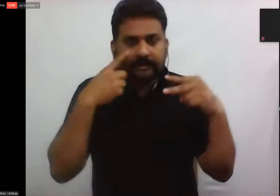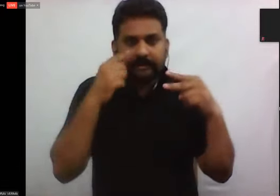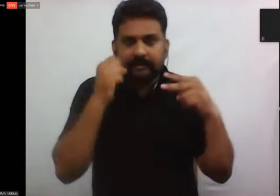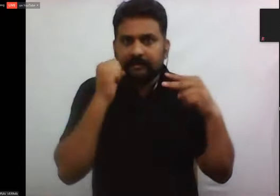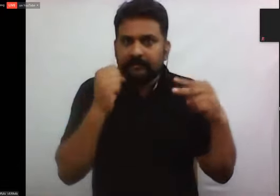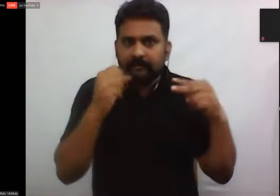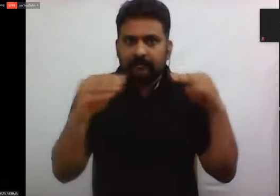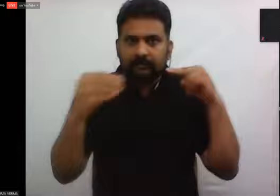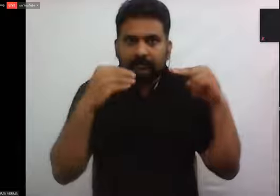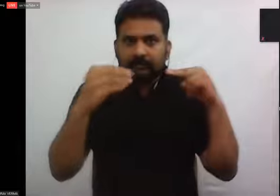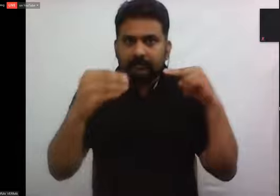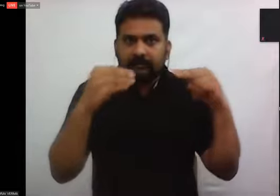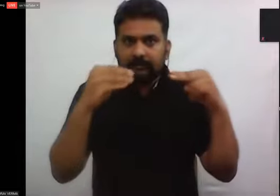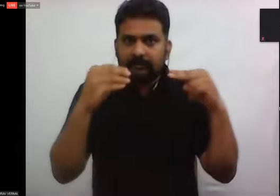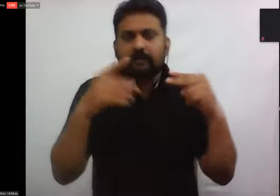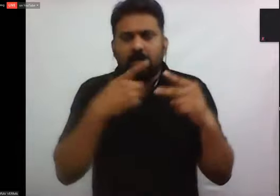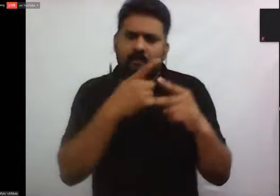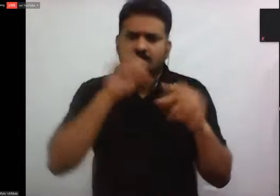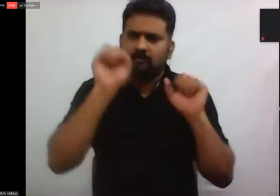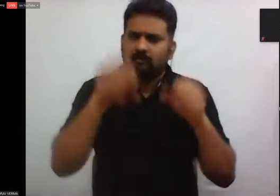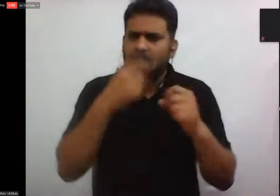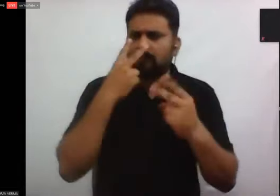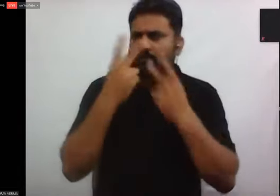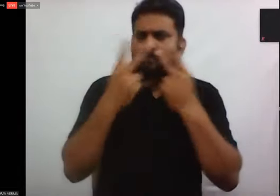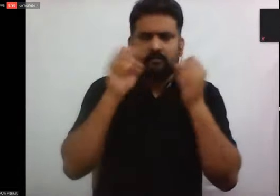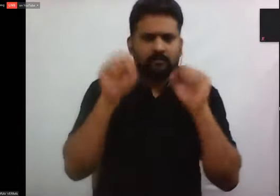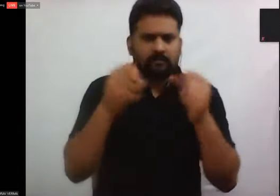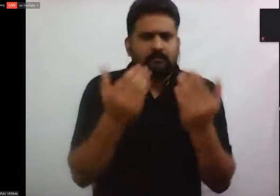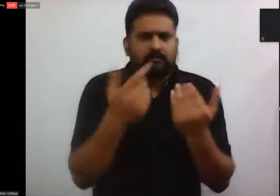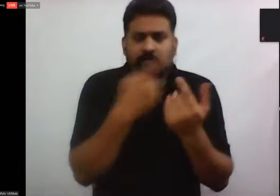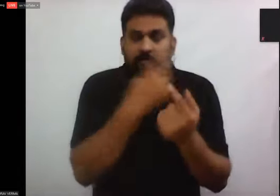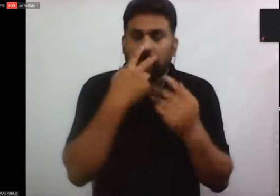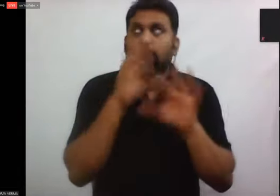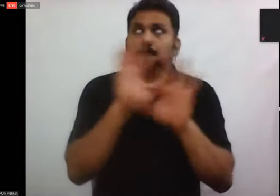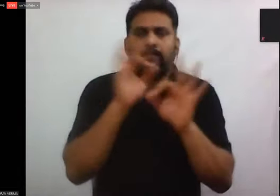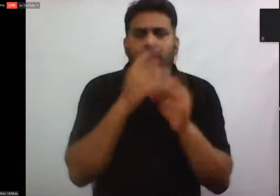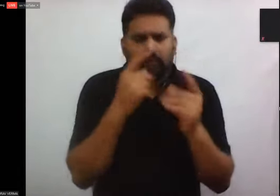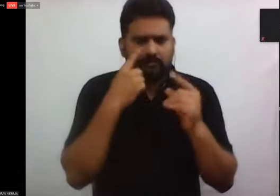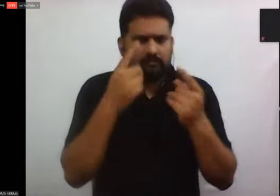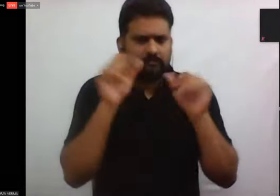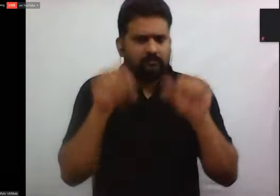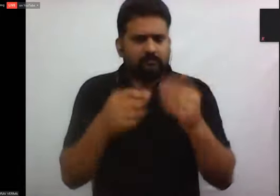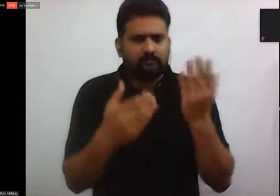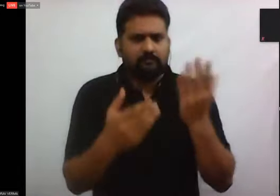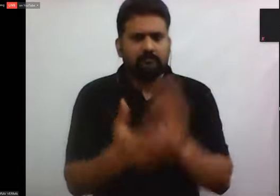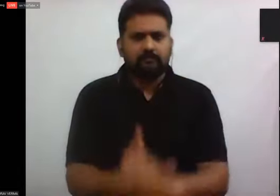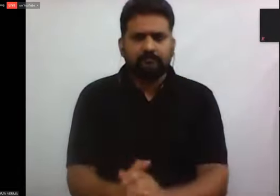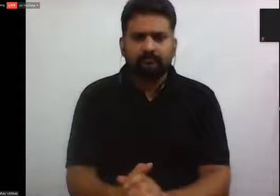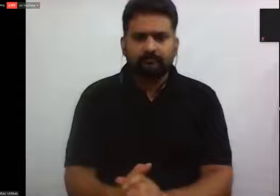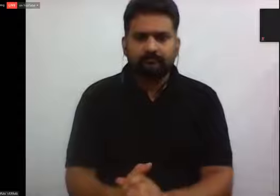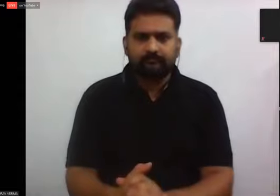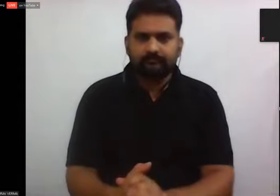ऑब्जेक्ट. अदरवाइज दे डेफिनेटली हैव विजन, इट इज नॉट दैट दे डोंट हैव विजन. रेता, आई हैव वन क्वेश्चन, कैन आई